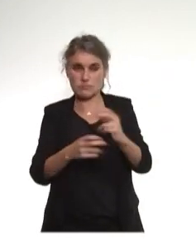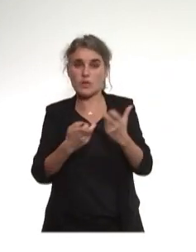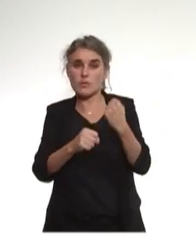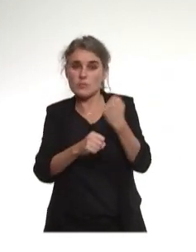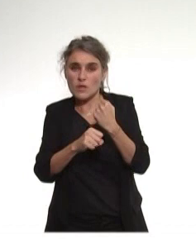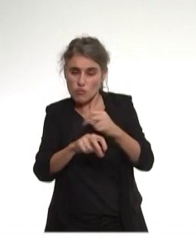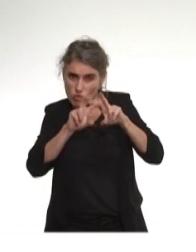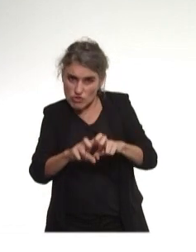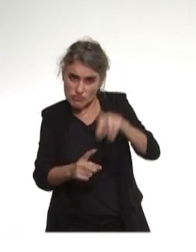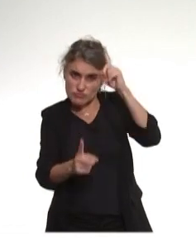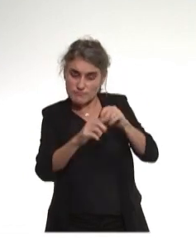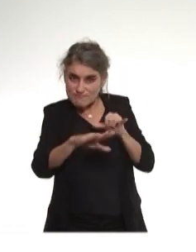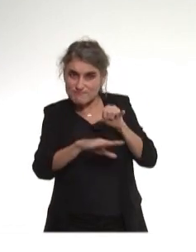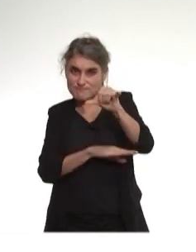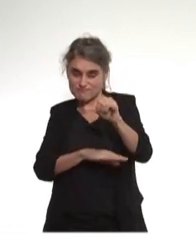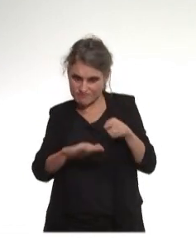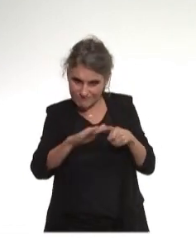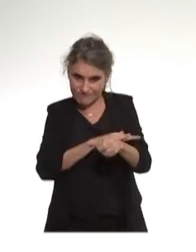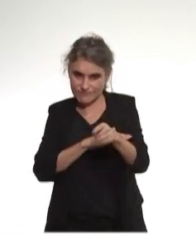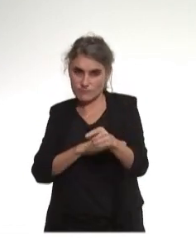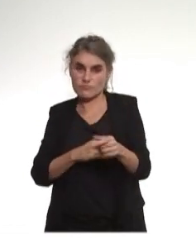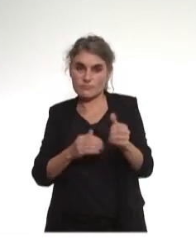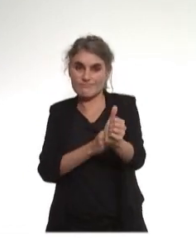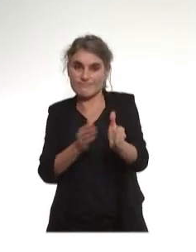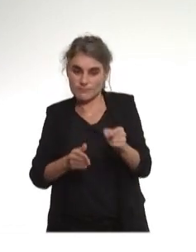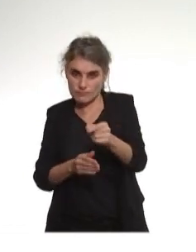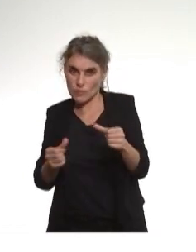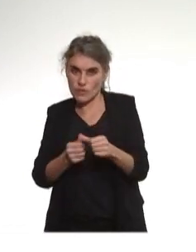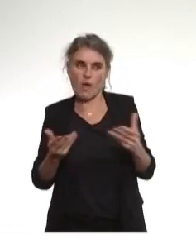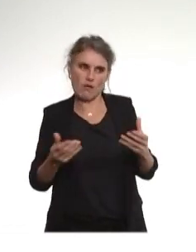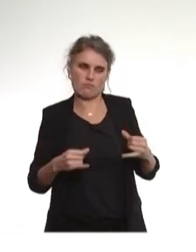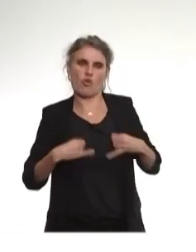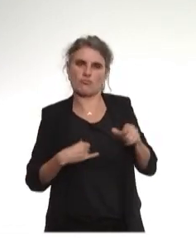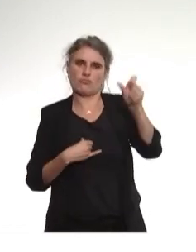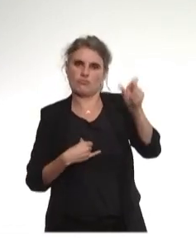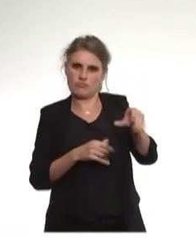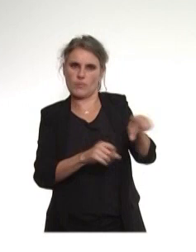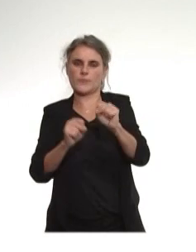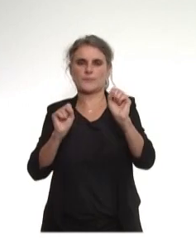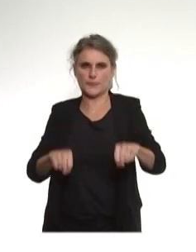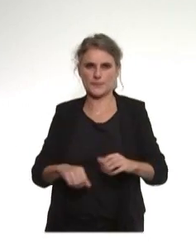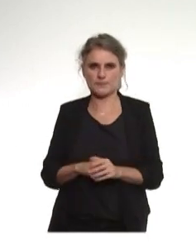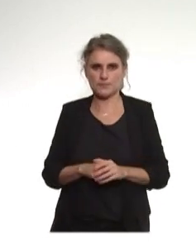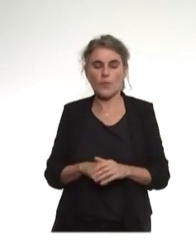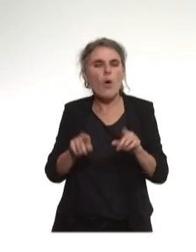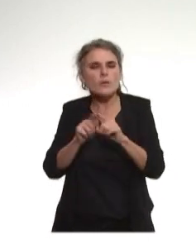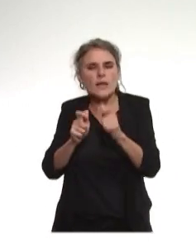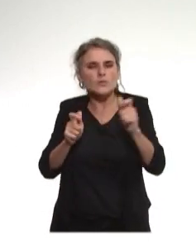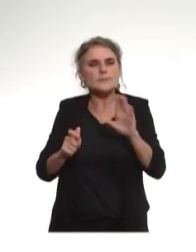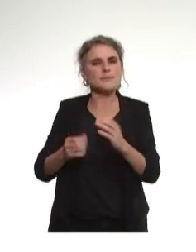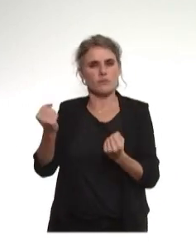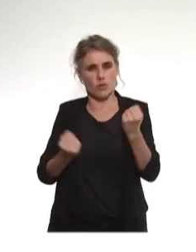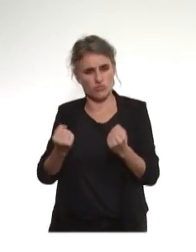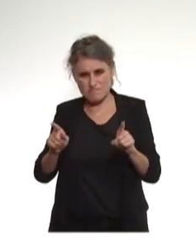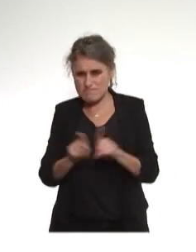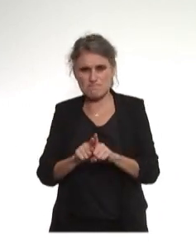en aéronautique qui permettent d'embaucher des jeunes ingénieurs dans le secteur aéronautique même chose dans l'industrie automobile donc nous avons